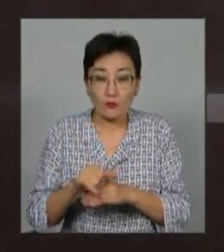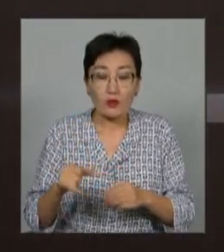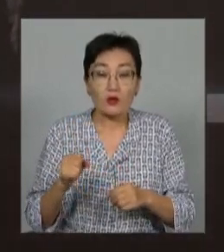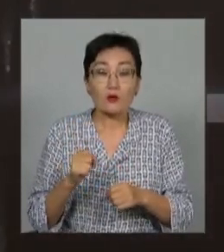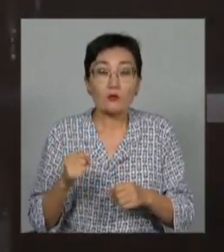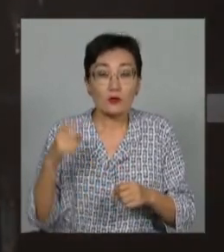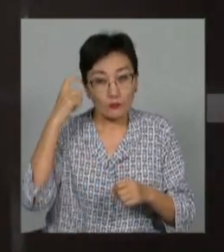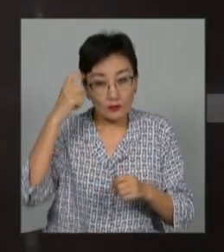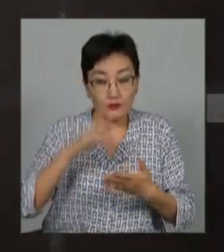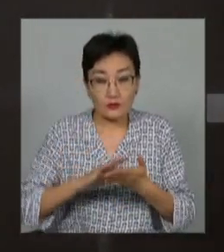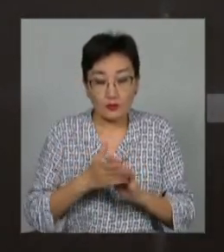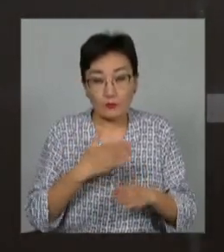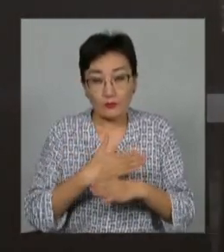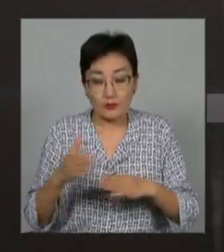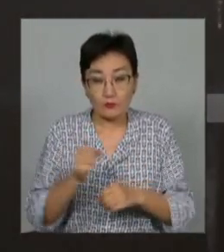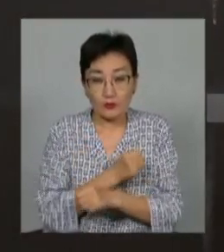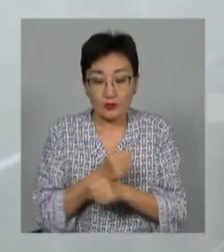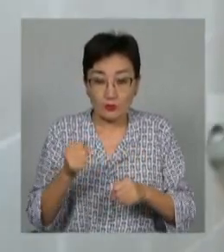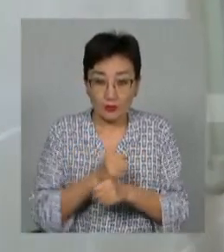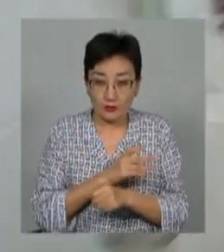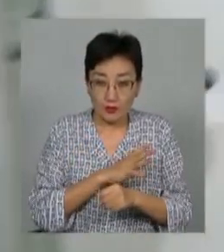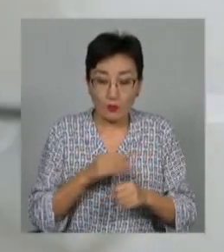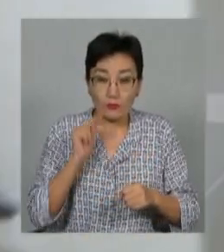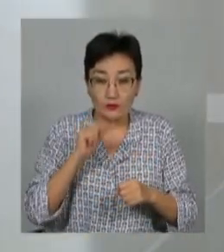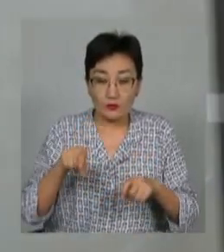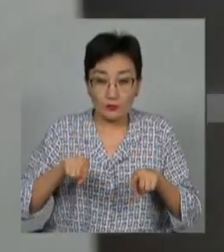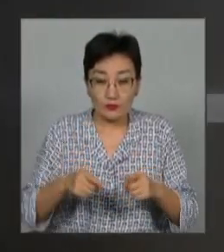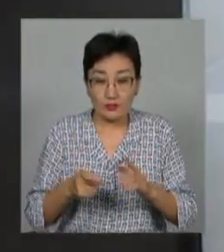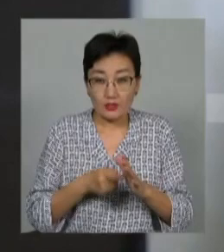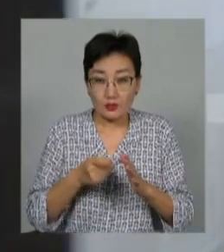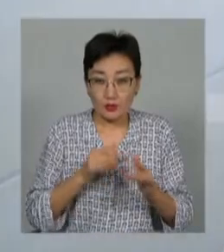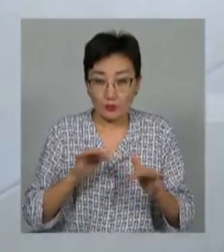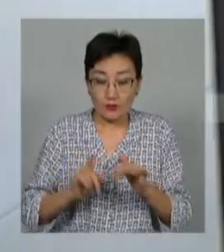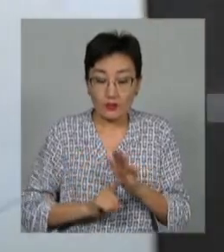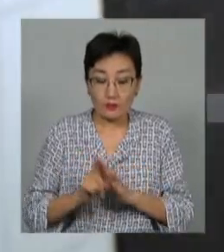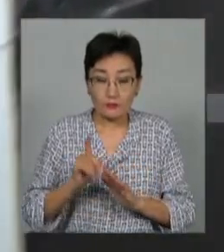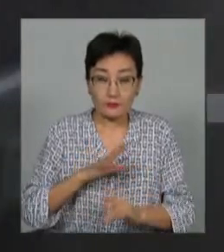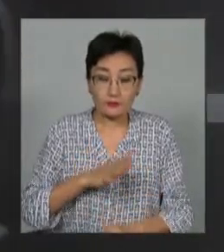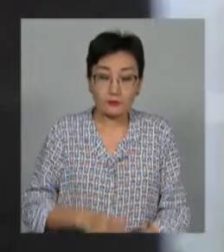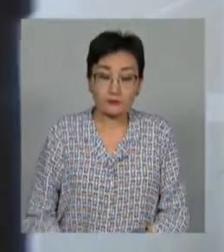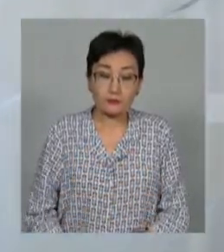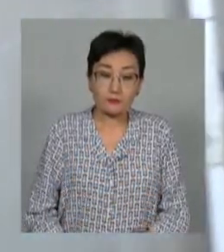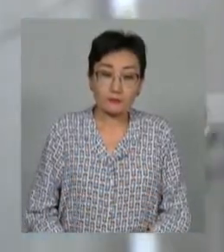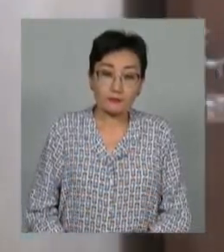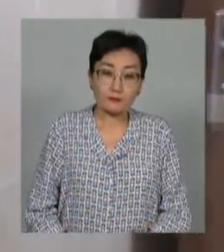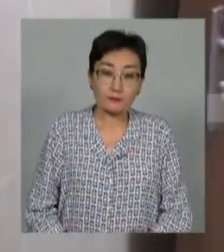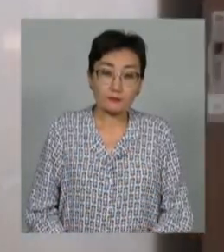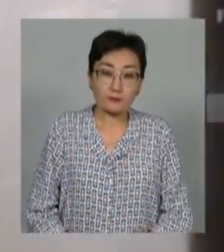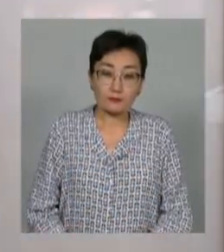кейін жанжалдасып, соңы қанды төбелеске ұласқан. Күдікті қолға түсіп, тергеу амалдары басталды.